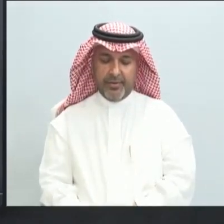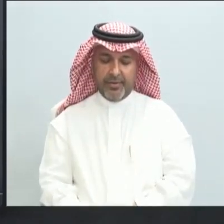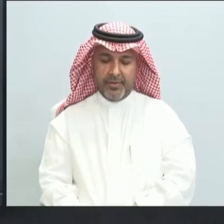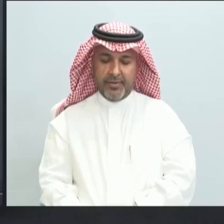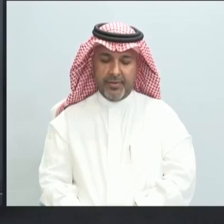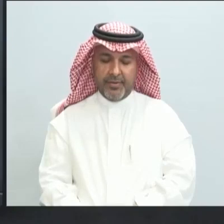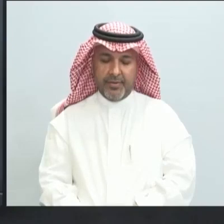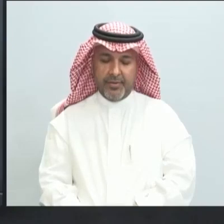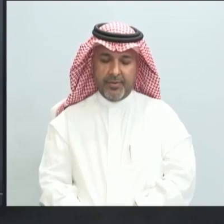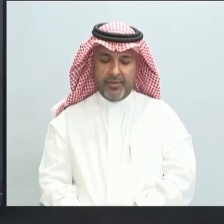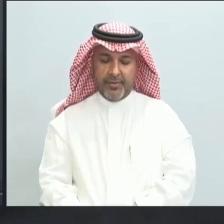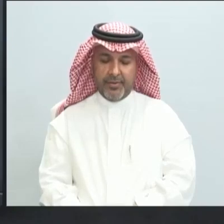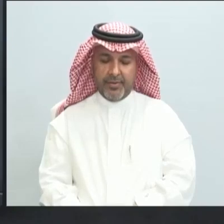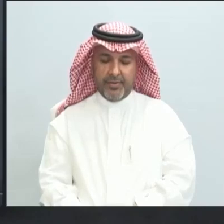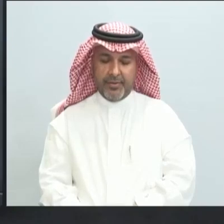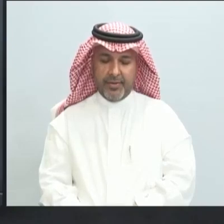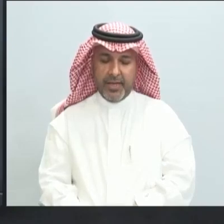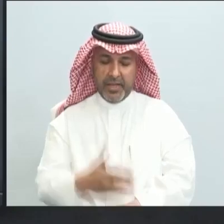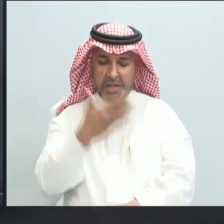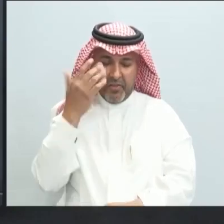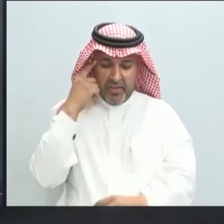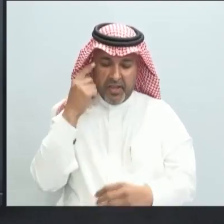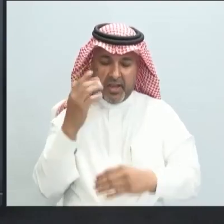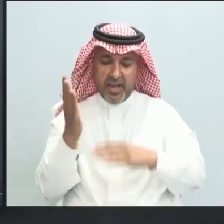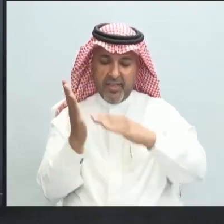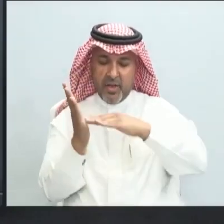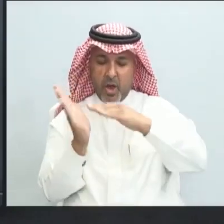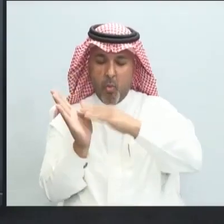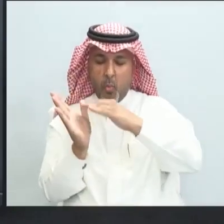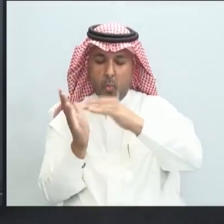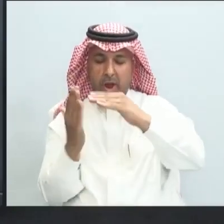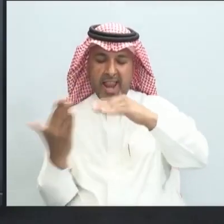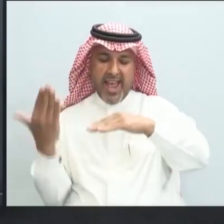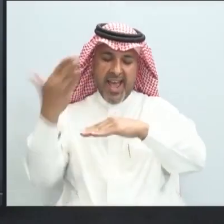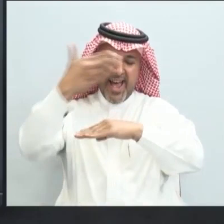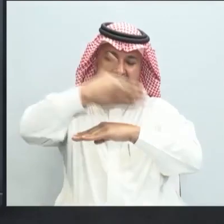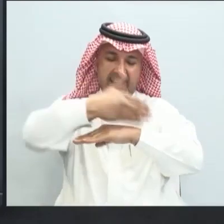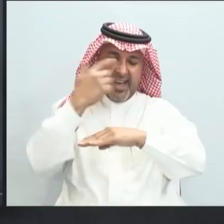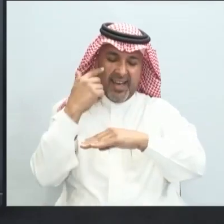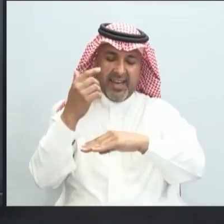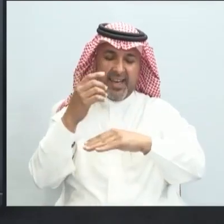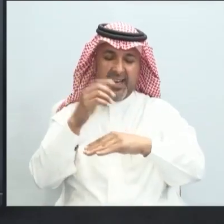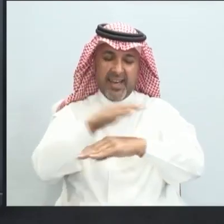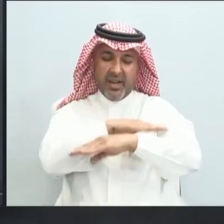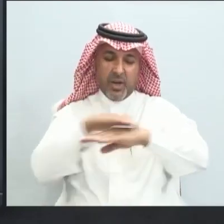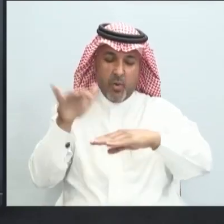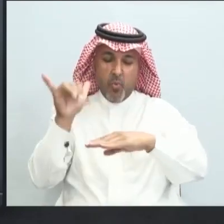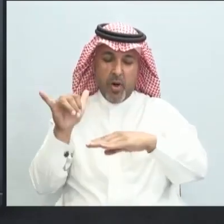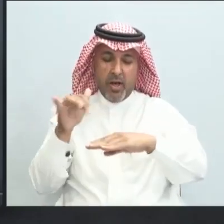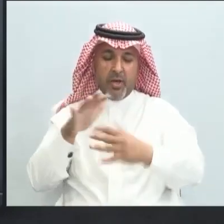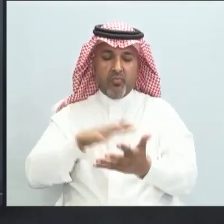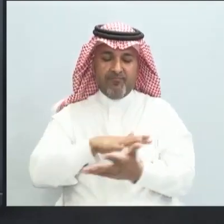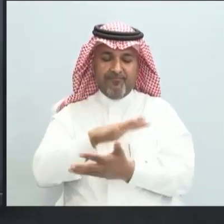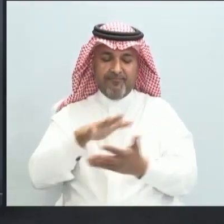فيها على محور واي حيكون فيها مشكلة مع التان والسعة في التان غير معرفة اما طول الدورة